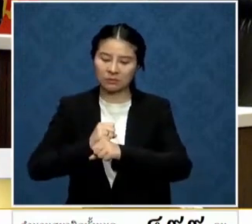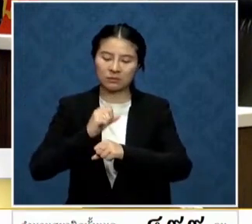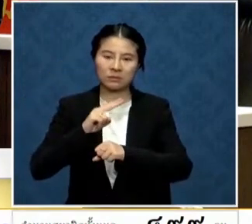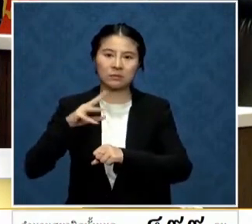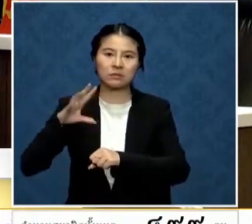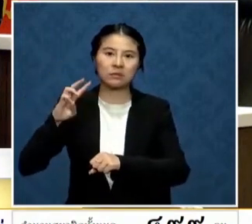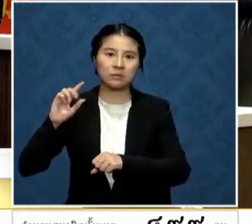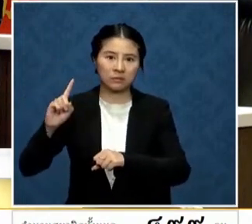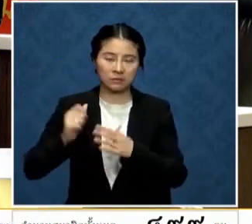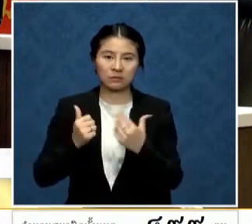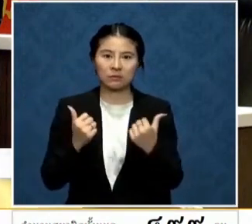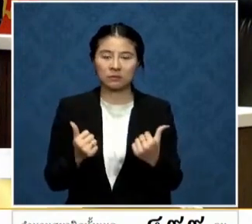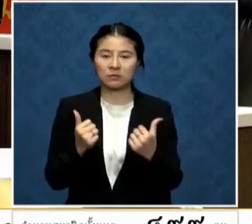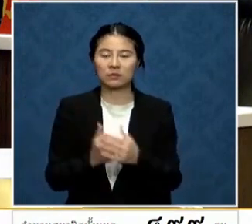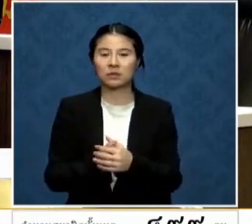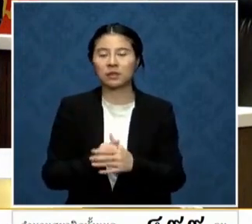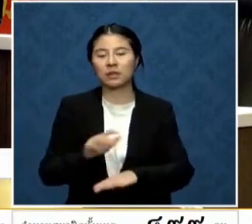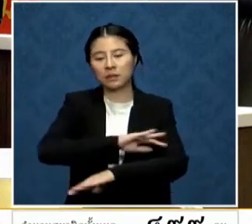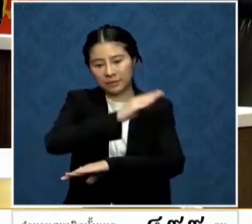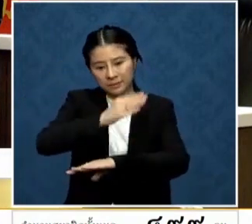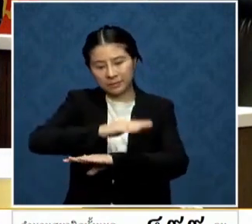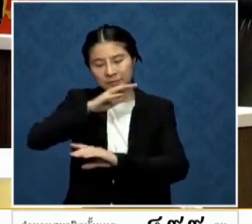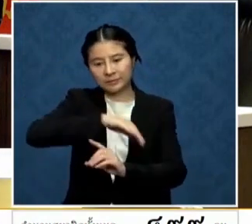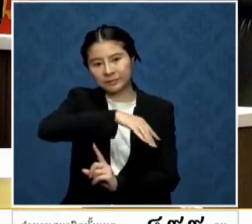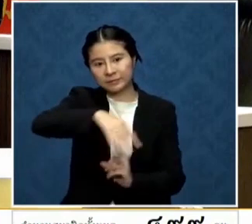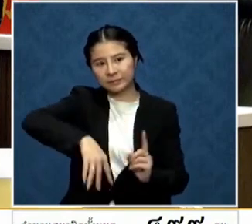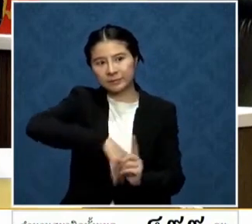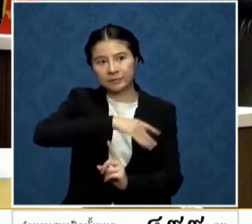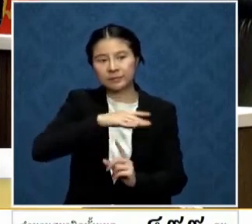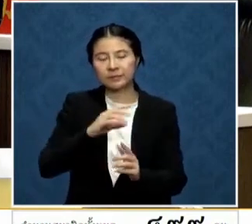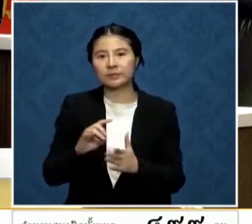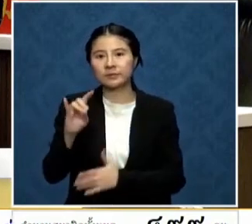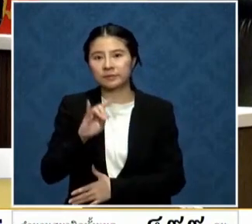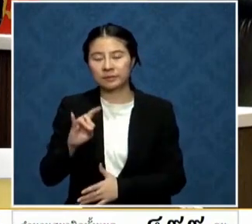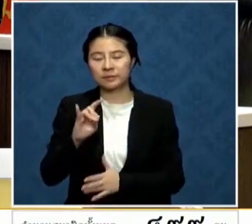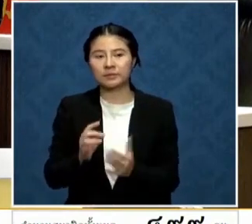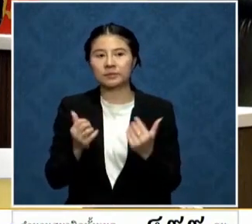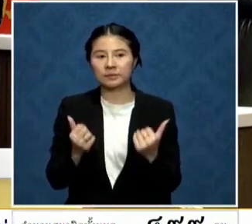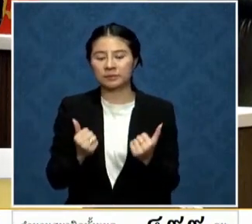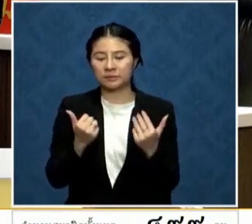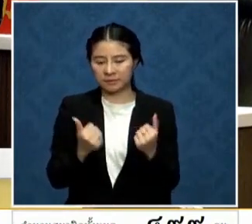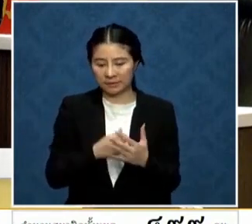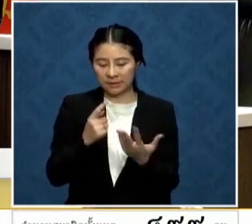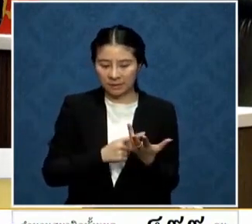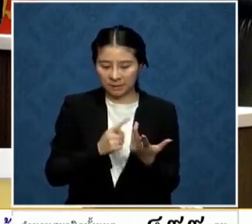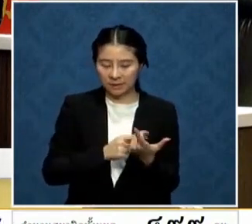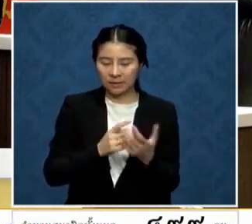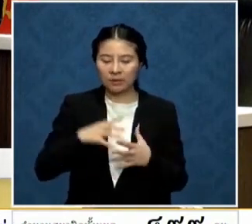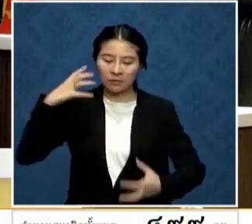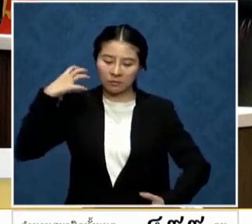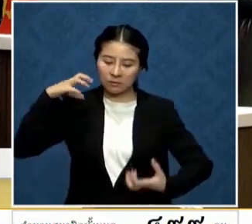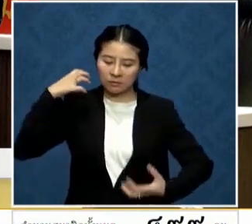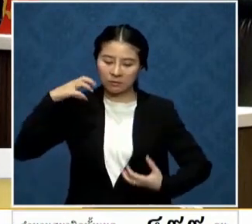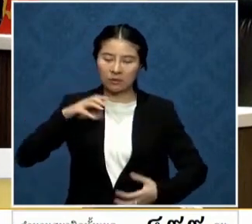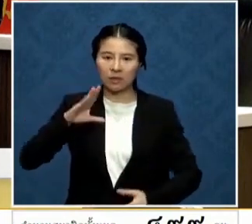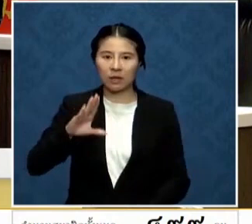อุทยานแห่งชาติสัตว์ป่าและพันธุ์พืชนะครับเรามีประชากรลิงอยู่ที่ 53,000ตัวนะครับมากที่